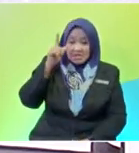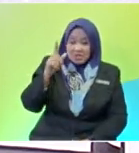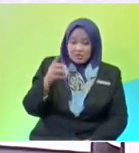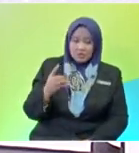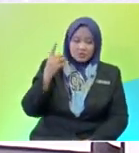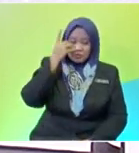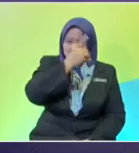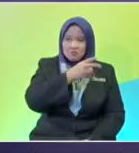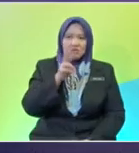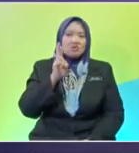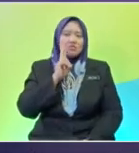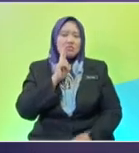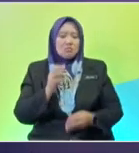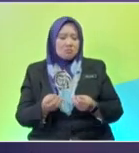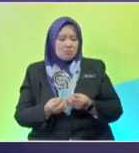sosis